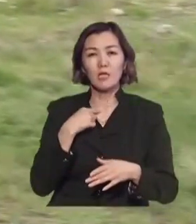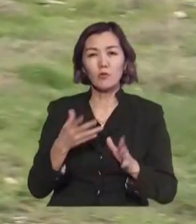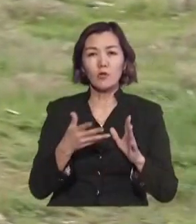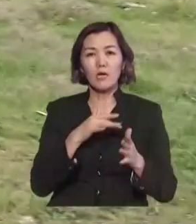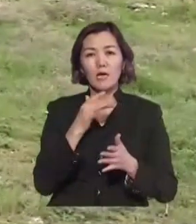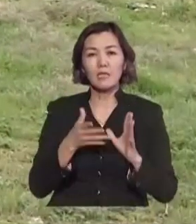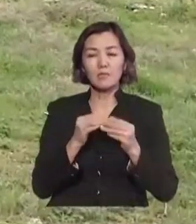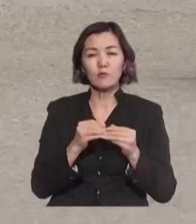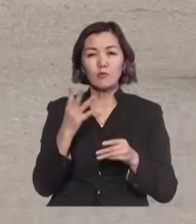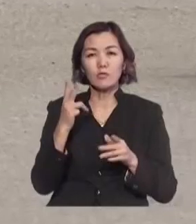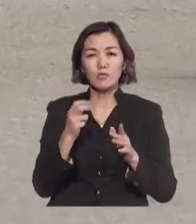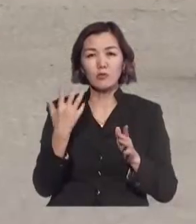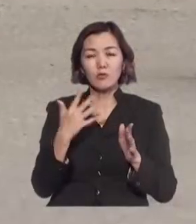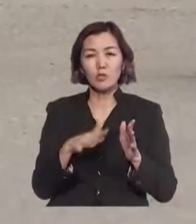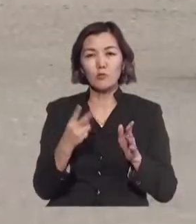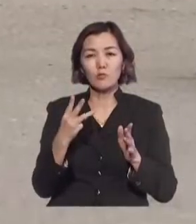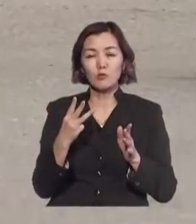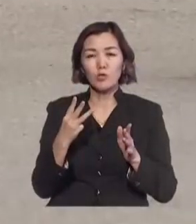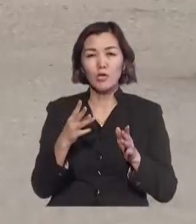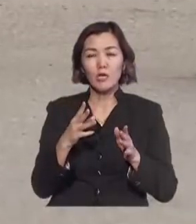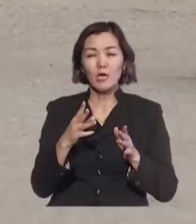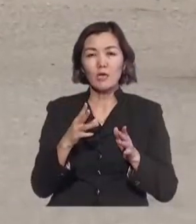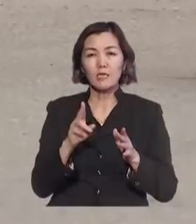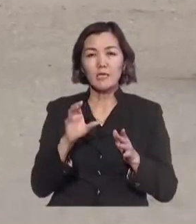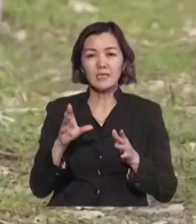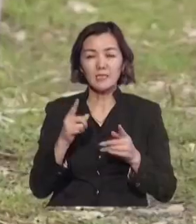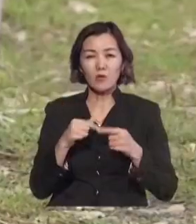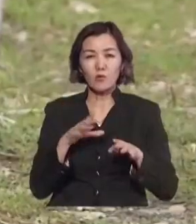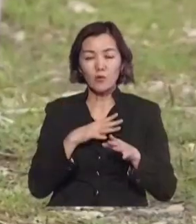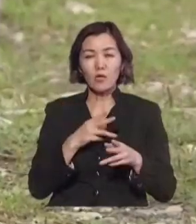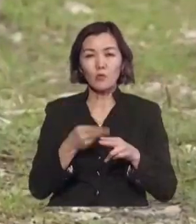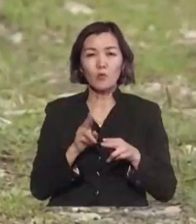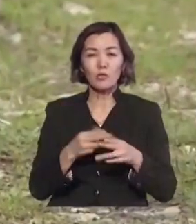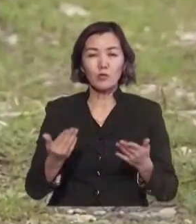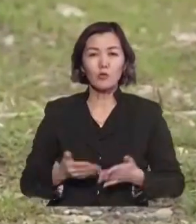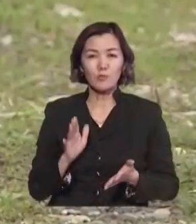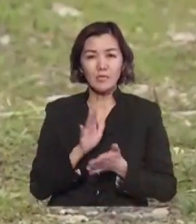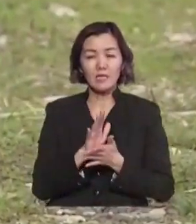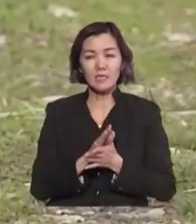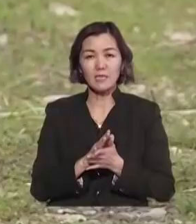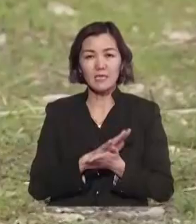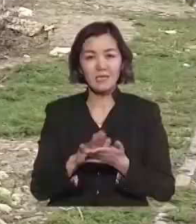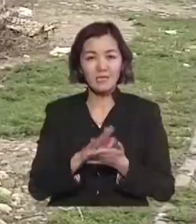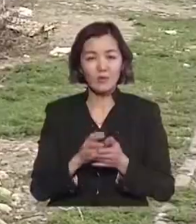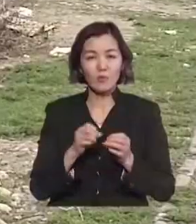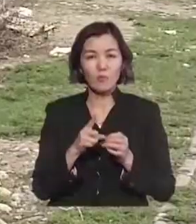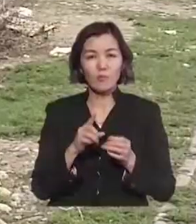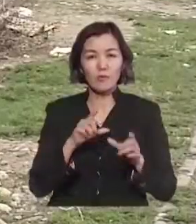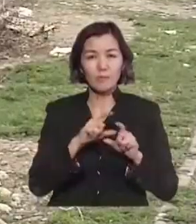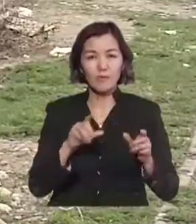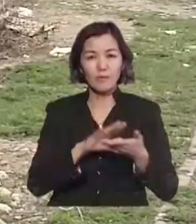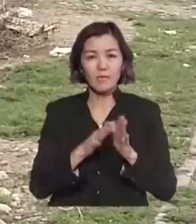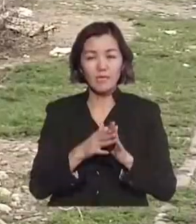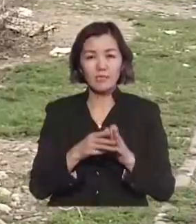бойынша 853 ауыл бар. Барлығында пәтер иелер корпоративтері құрылған. Олар тұрмыстық қалдықтарды шығару үшін 11 мекемемен келісім